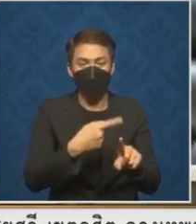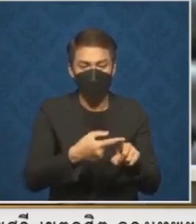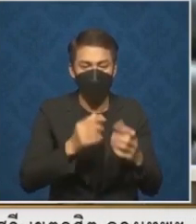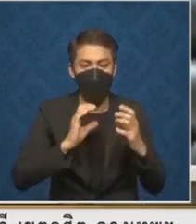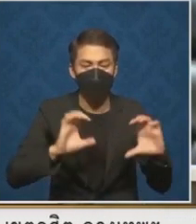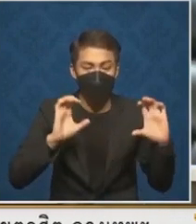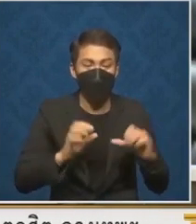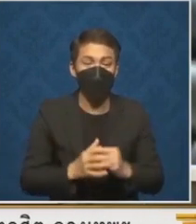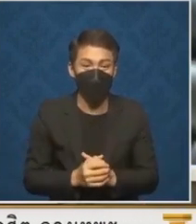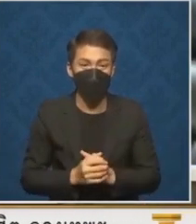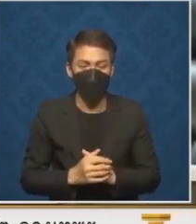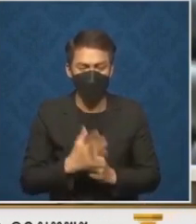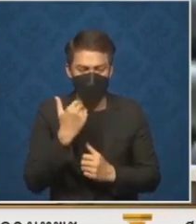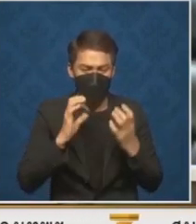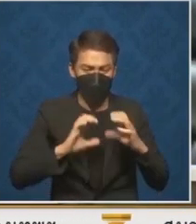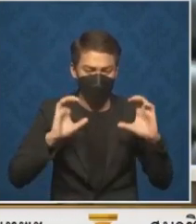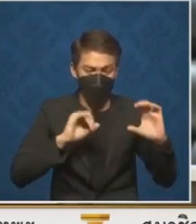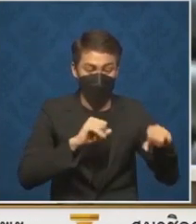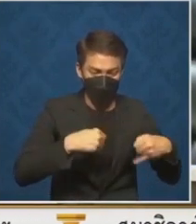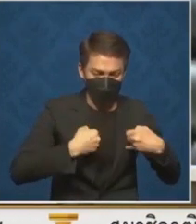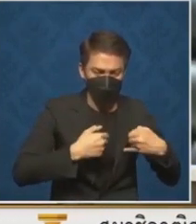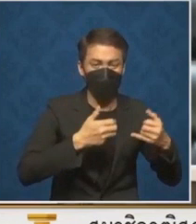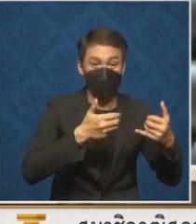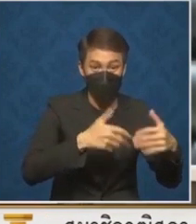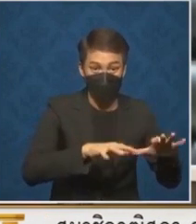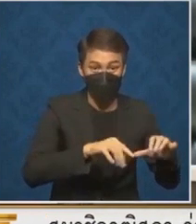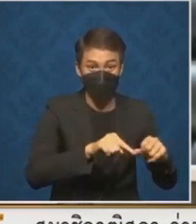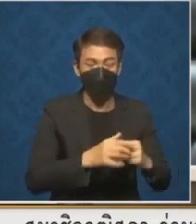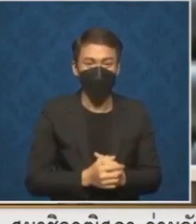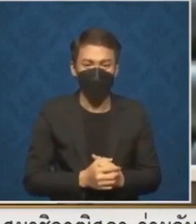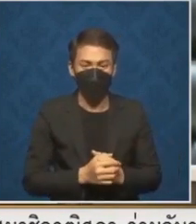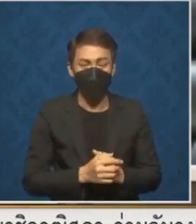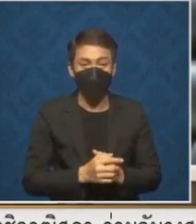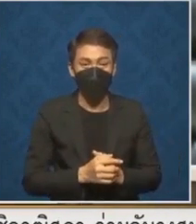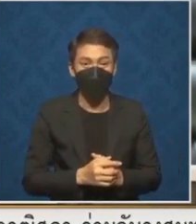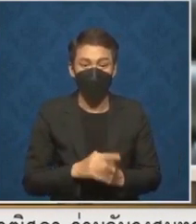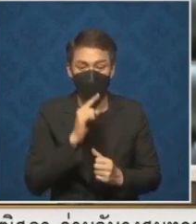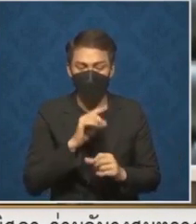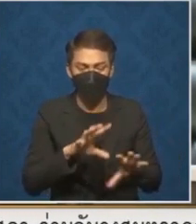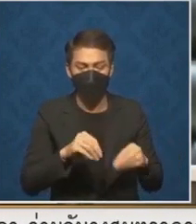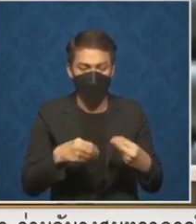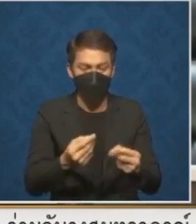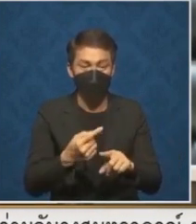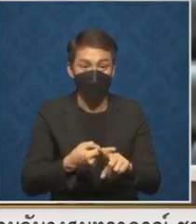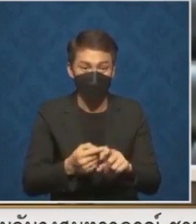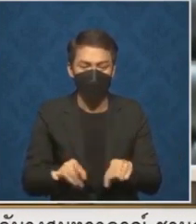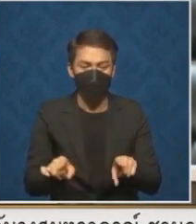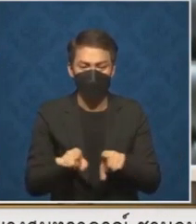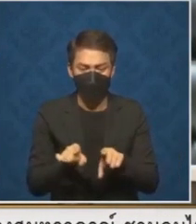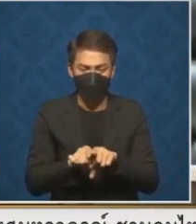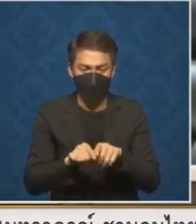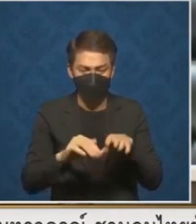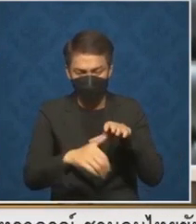มากพอรฐเปเจ้าของเรื่องโครงสรางพ้ฐานก็จะไม่ยอมเหมองลาบูที่ยะลา